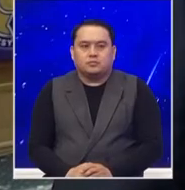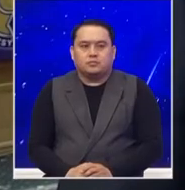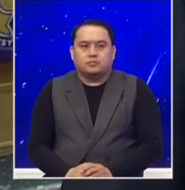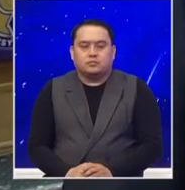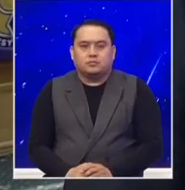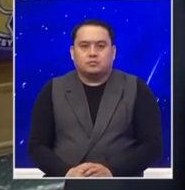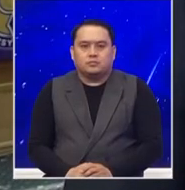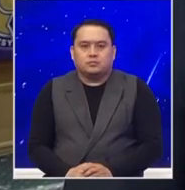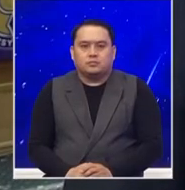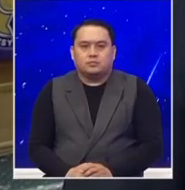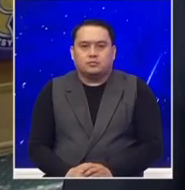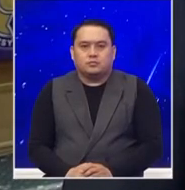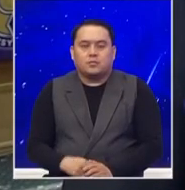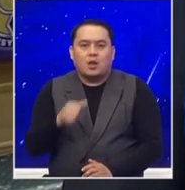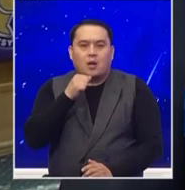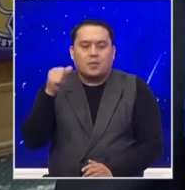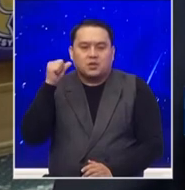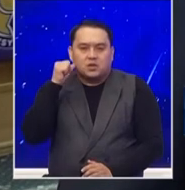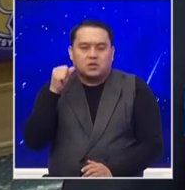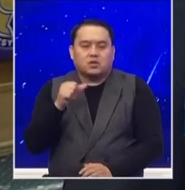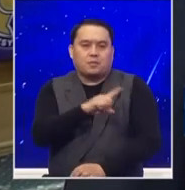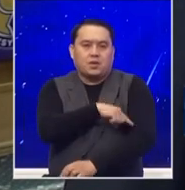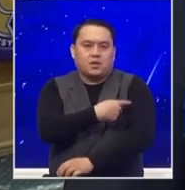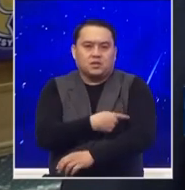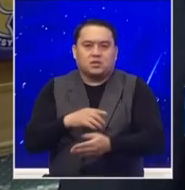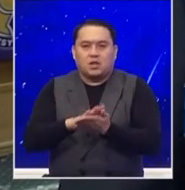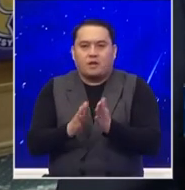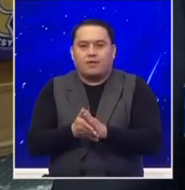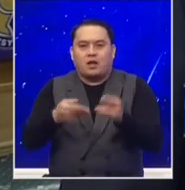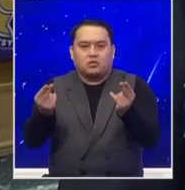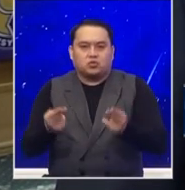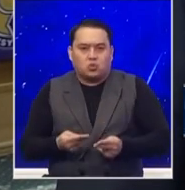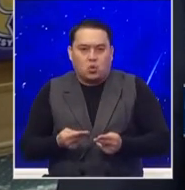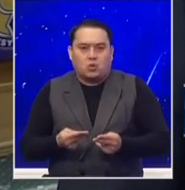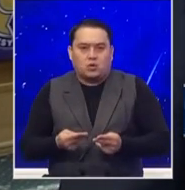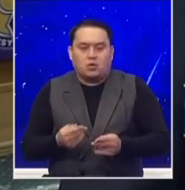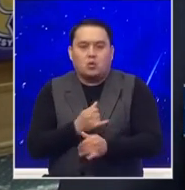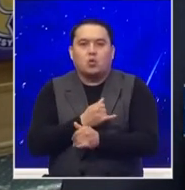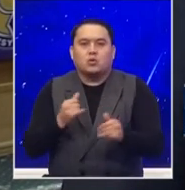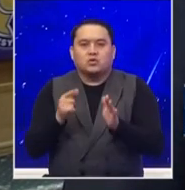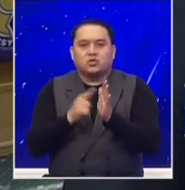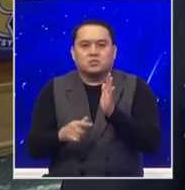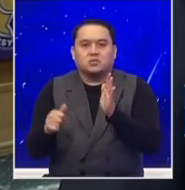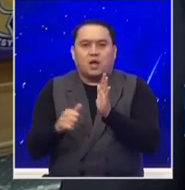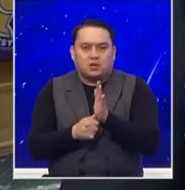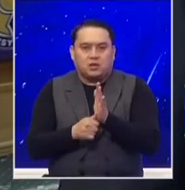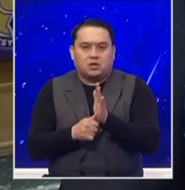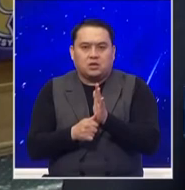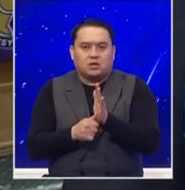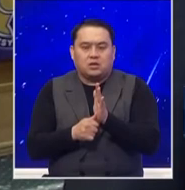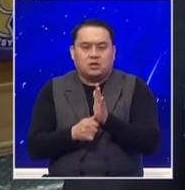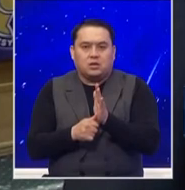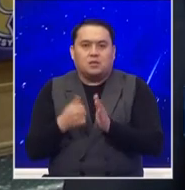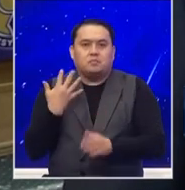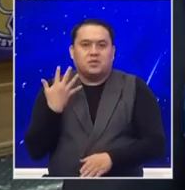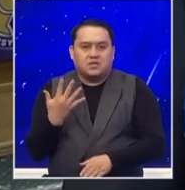Былтыр 70 медициналық ұйыммен келісімшарт жасатын болсақ, биылғы 6 санына өсіп отыр, яғни 76 болды. Оның ішінде бана